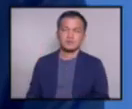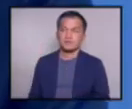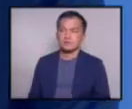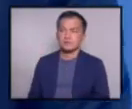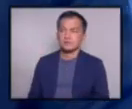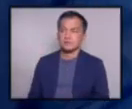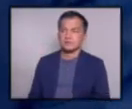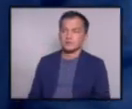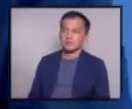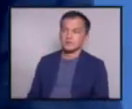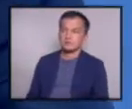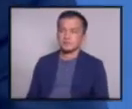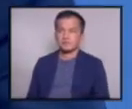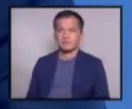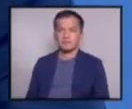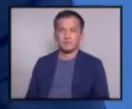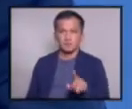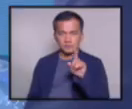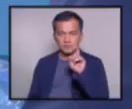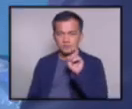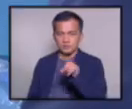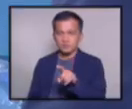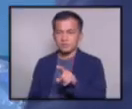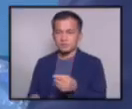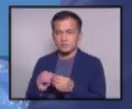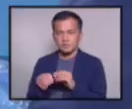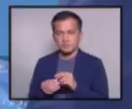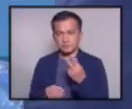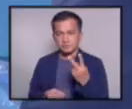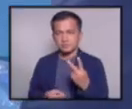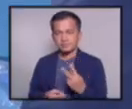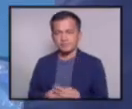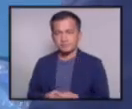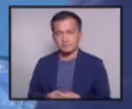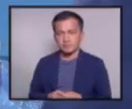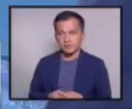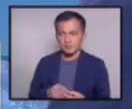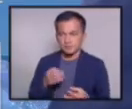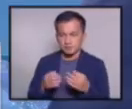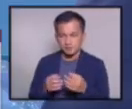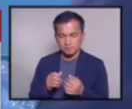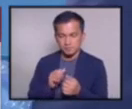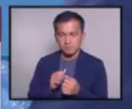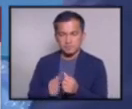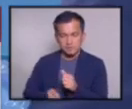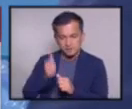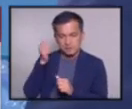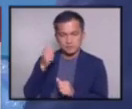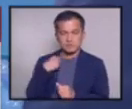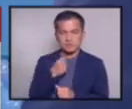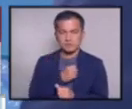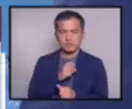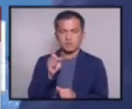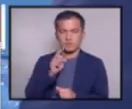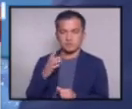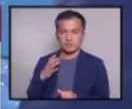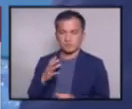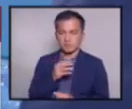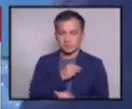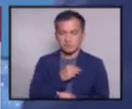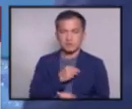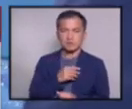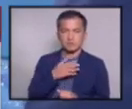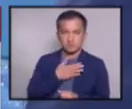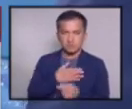Okay. Okay. Question number 2. Sakaling pala rin sa Senado, anong committee ang nais ninyong